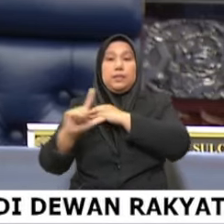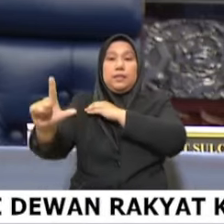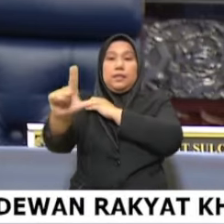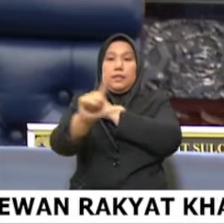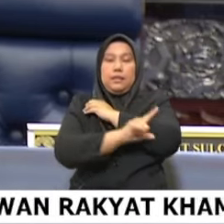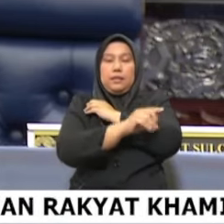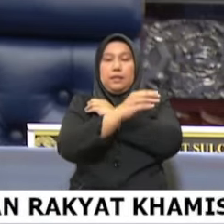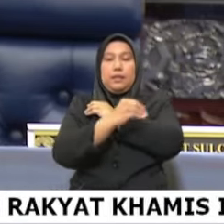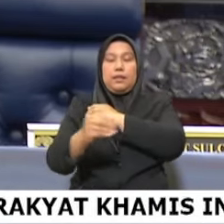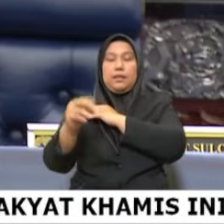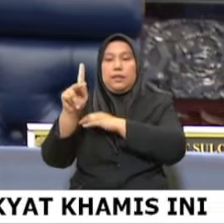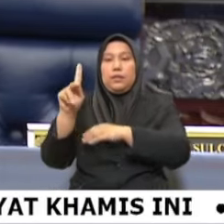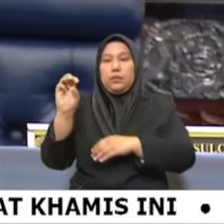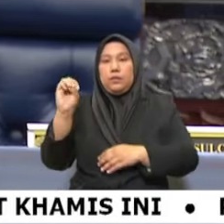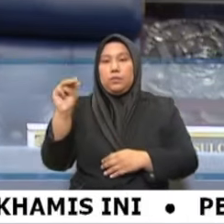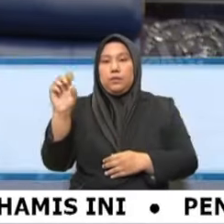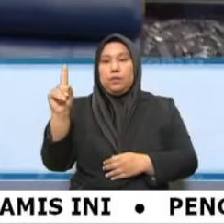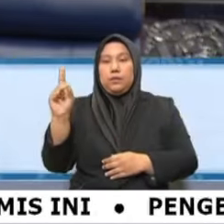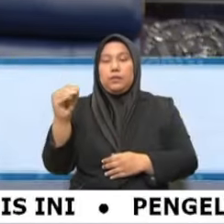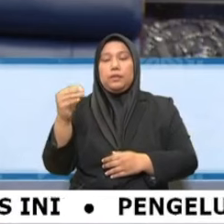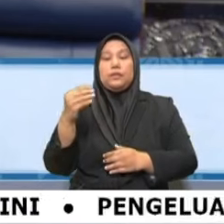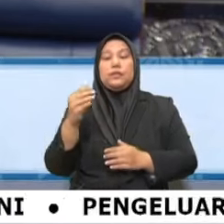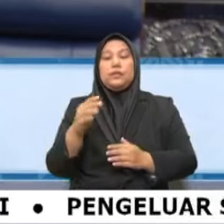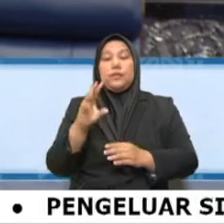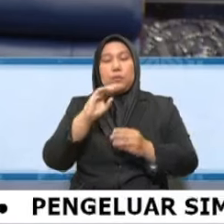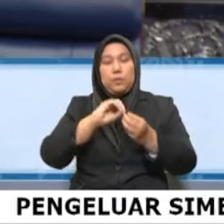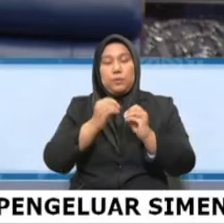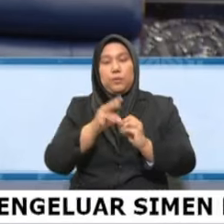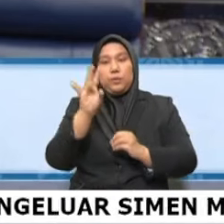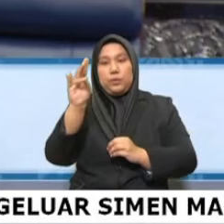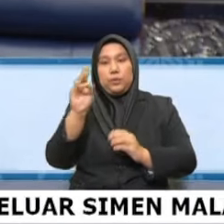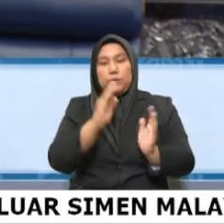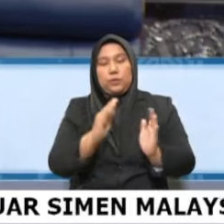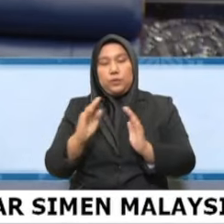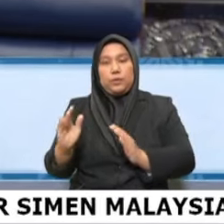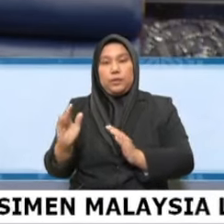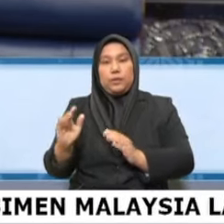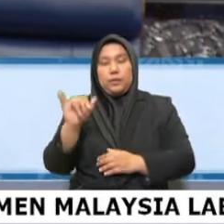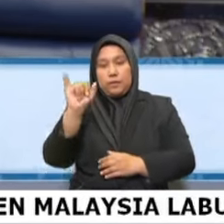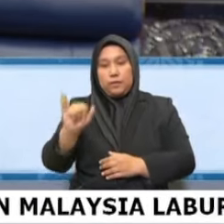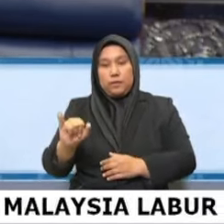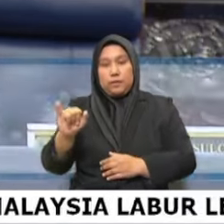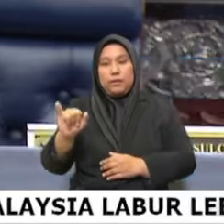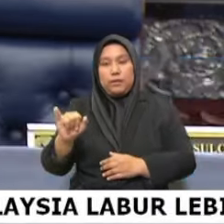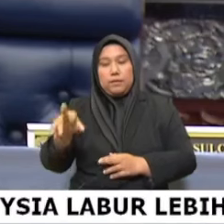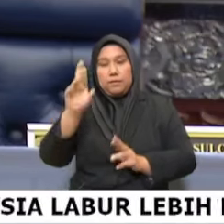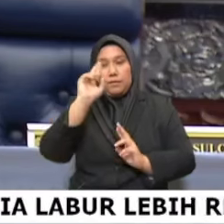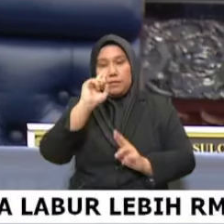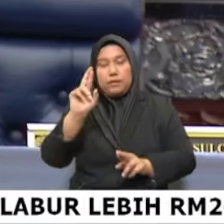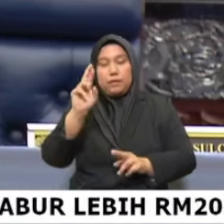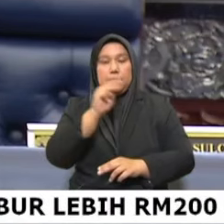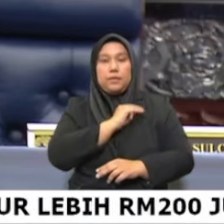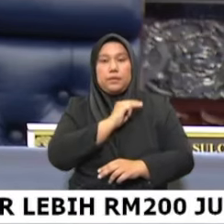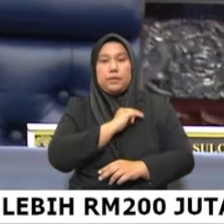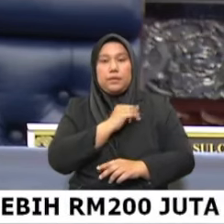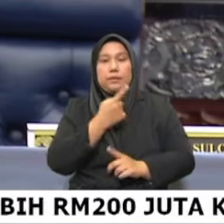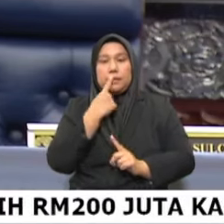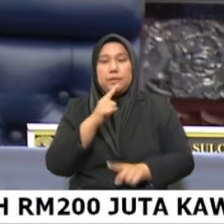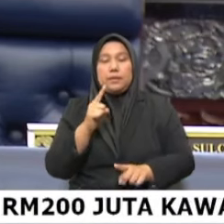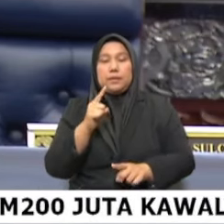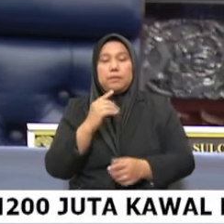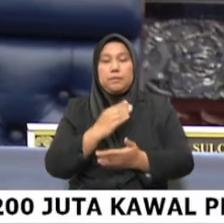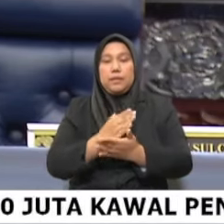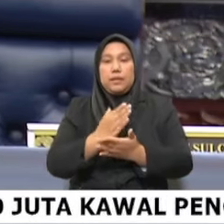tertera di nombor 7 dalam susunan giliran yang berhormat Menteri-Menteri menjawab ke atas perbahasan